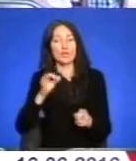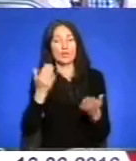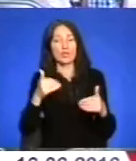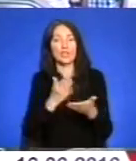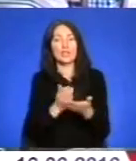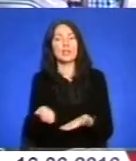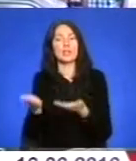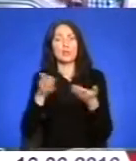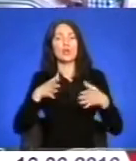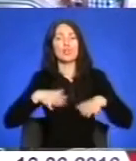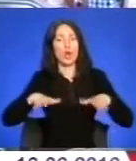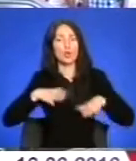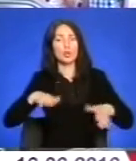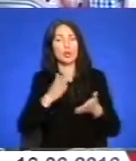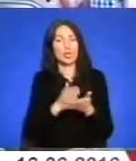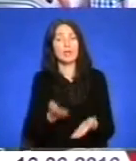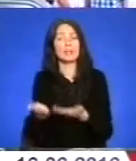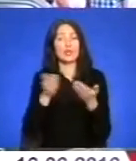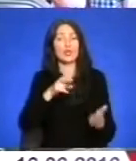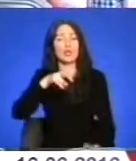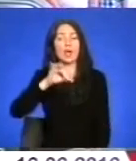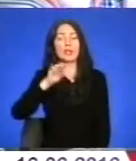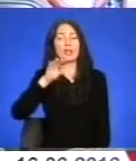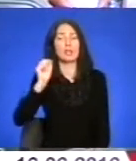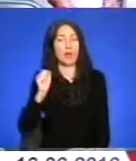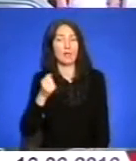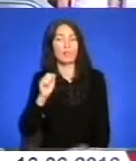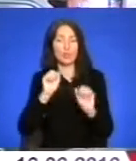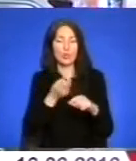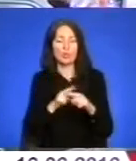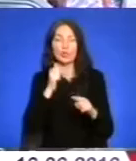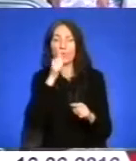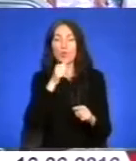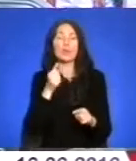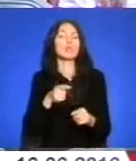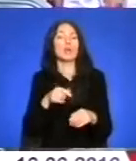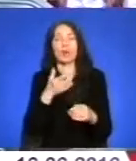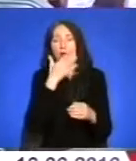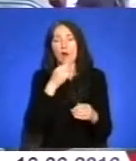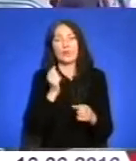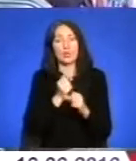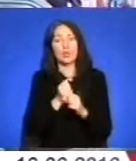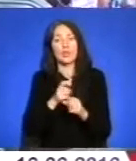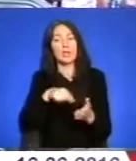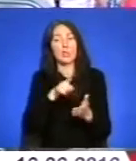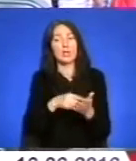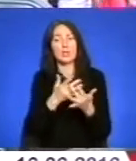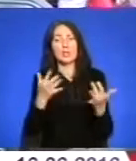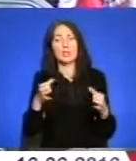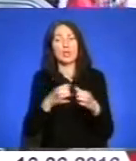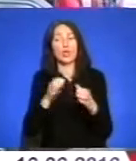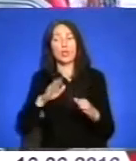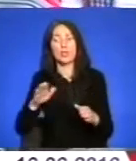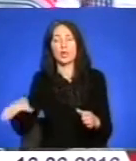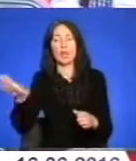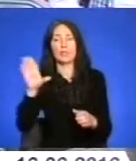ми зможемо десь в цьому році доволі комплексно відпрацювати питання з всіма різними категоріями дітей. Всі стаціонарні